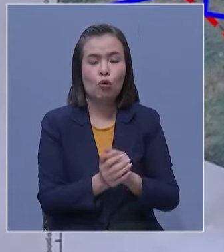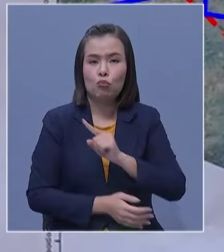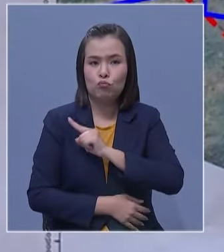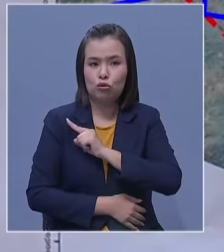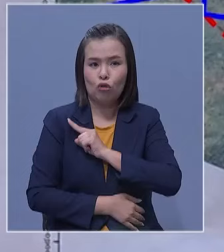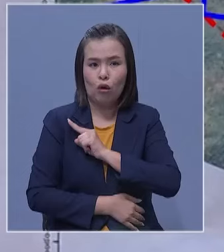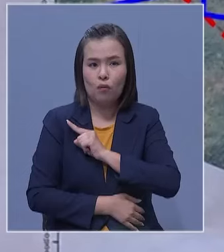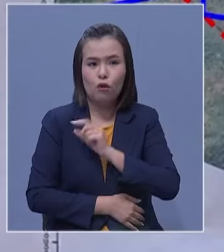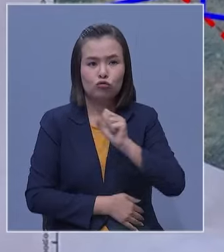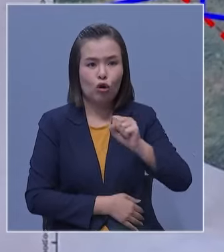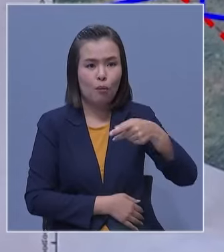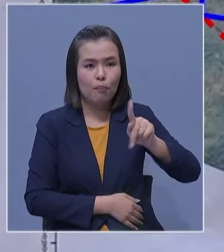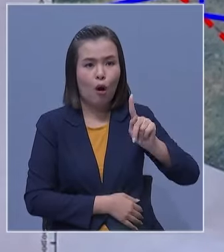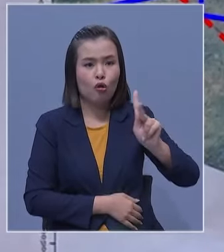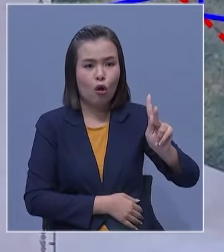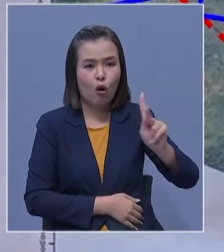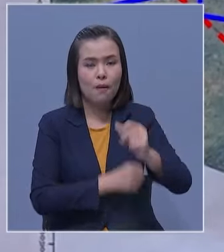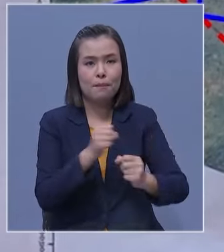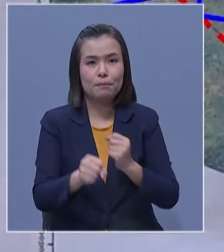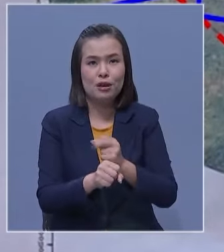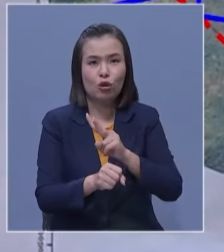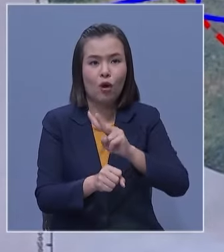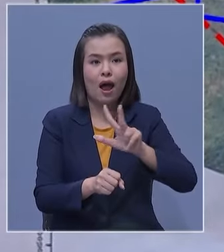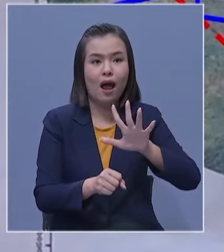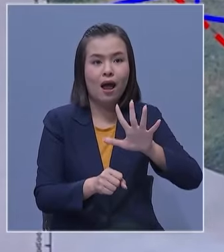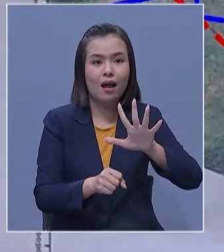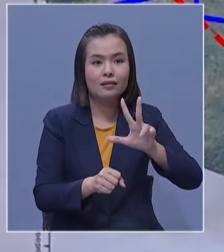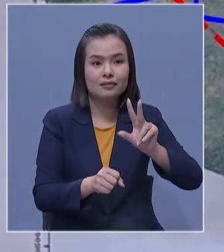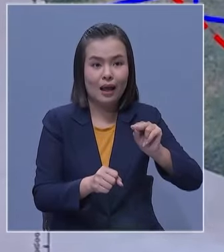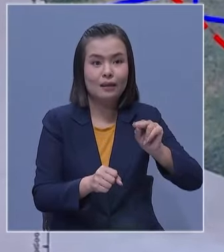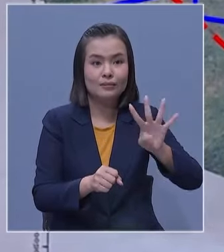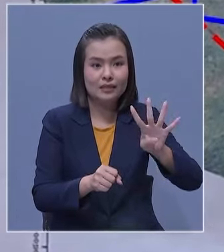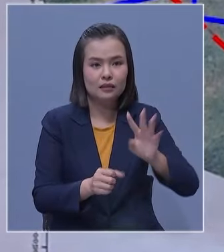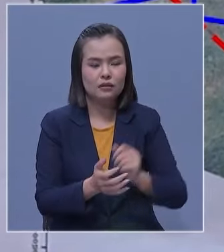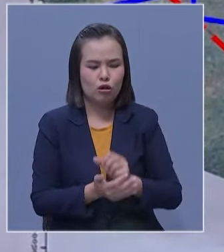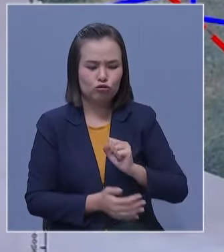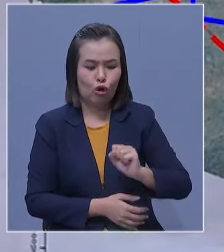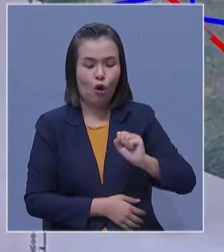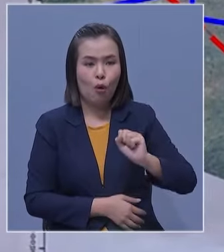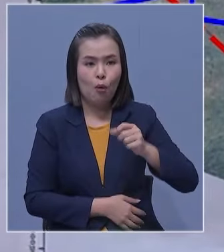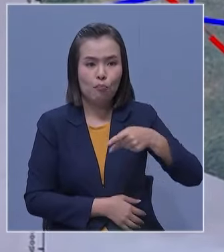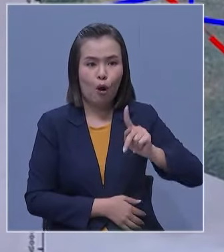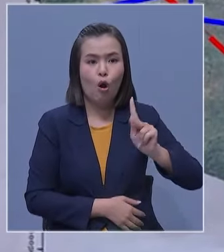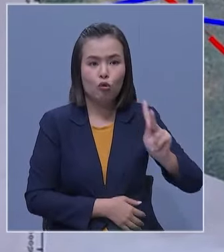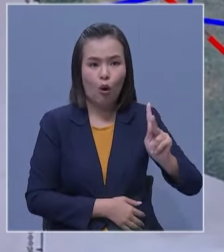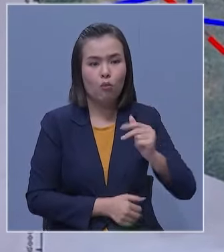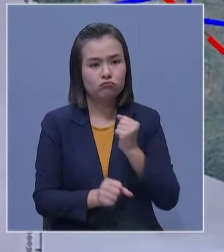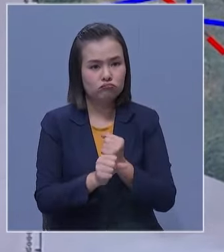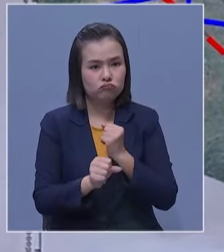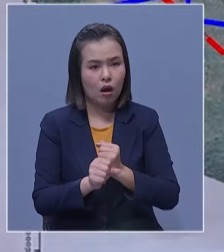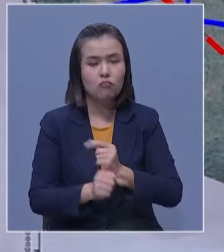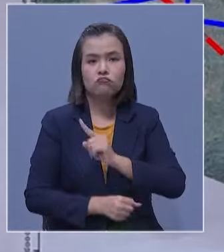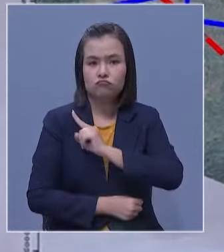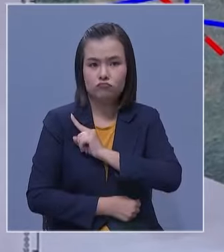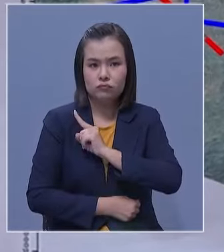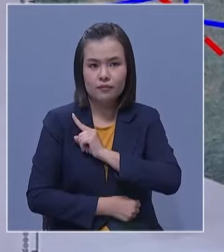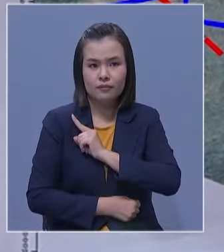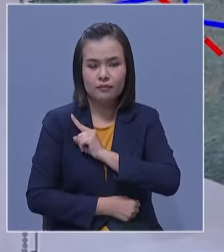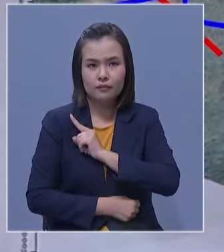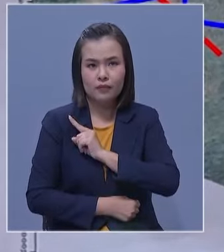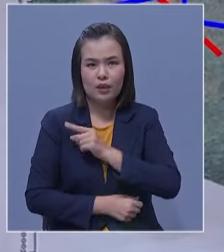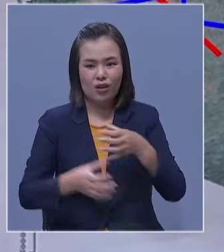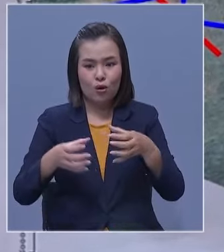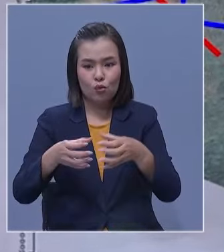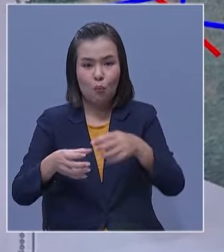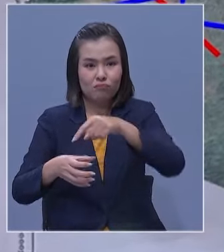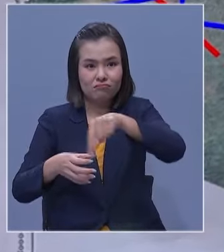ดินเมื่อพ.ศ 2534นะครับซึ่งทางสปกระบุนะครับว่าการปฏิบัติหน้าที่ของคุณชัยวัฒน์กับ